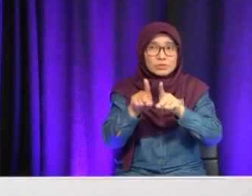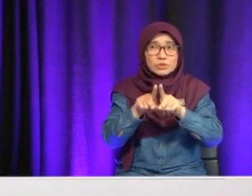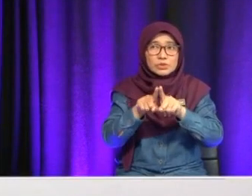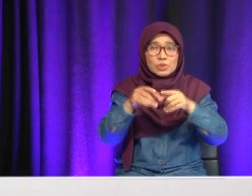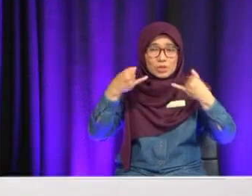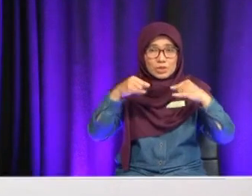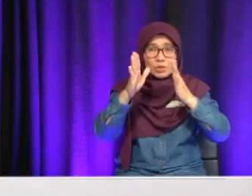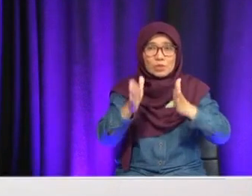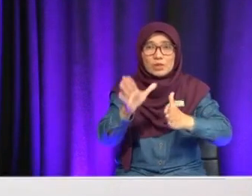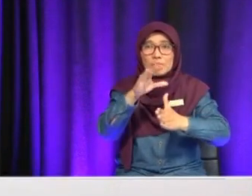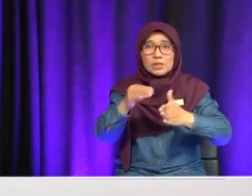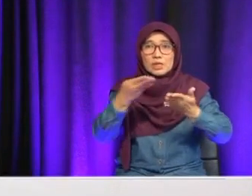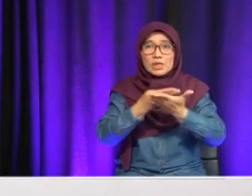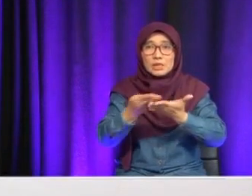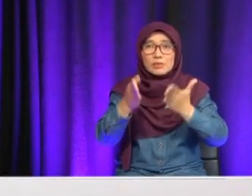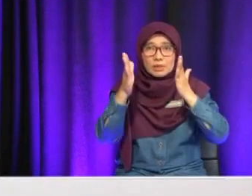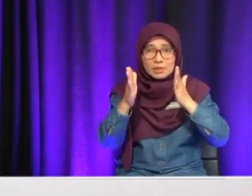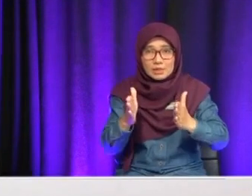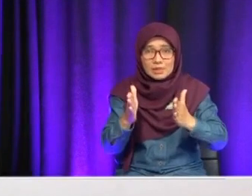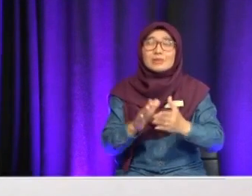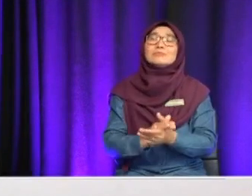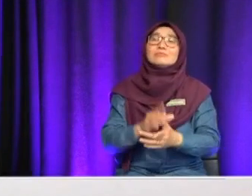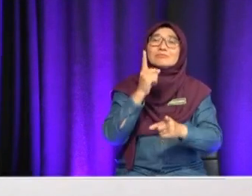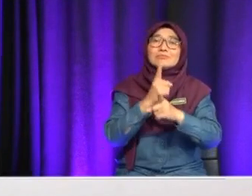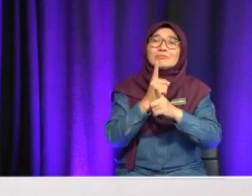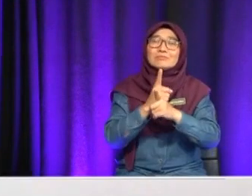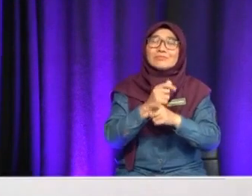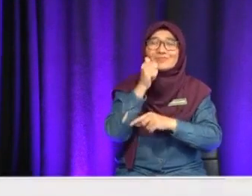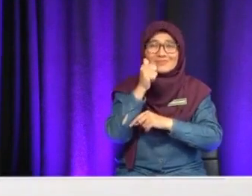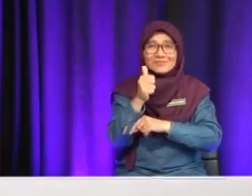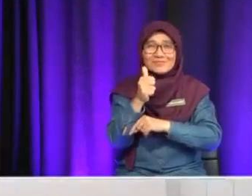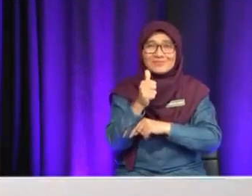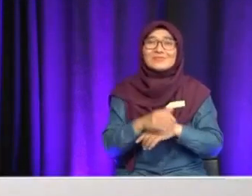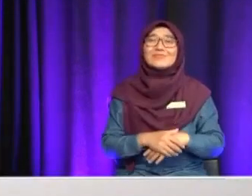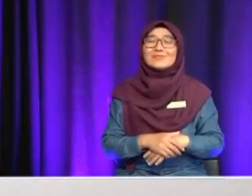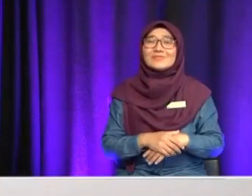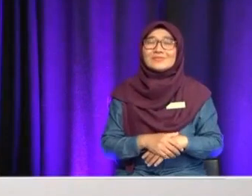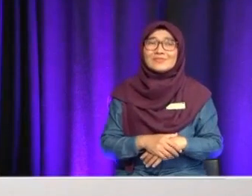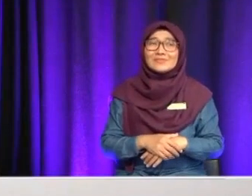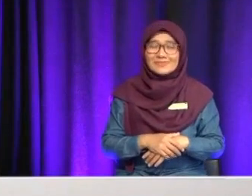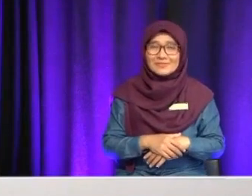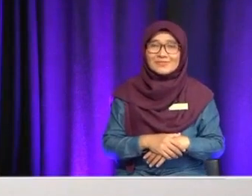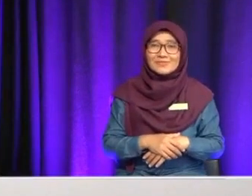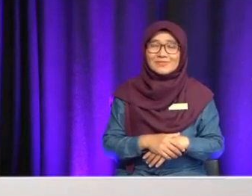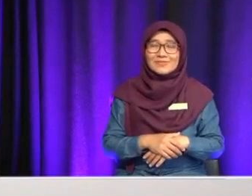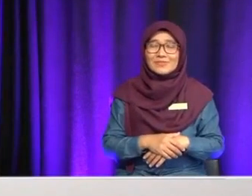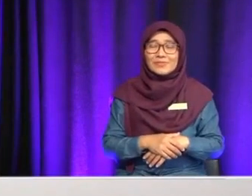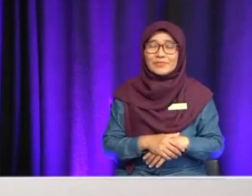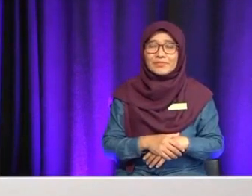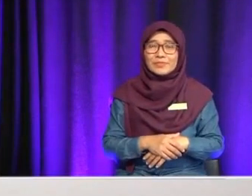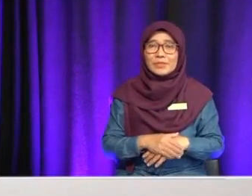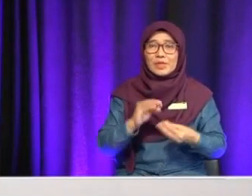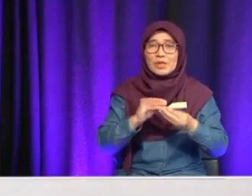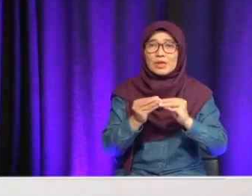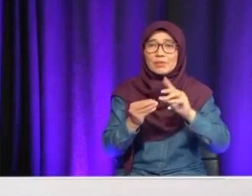pembeli. Masya Allah. Ahsanta. Bagus, Hafi. Okey, kita bagi ganjaran ya, Syafiqah. Okey. Kita pergi kepada soalan yang